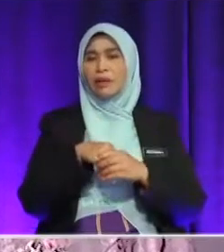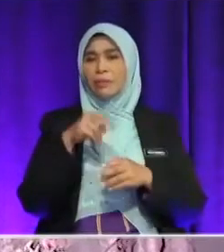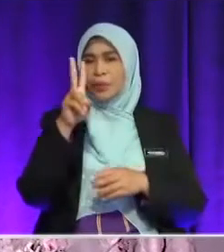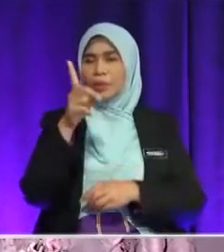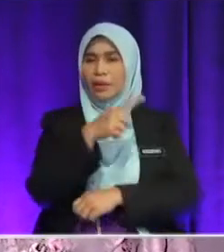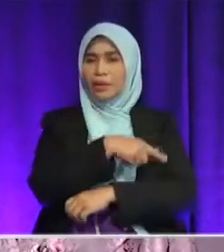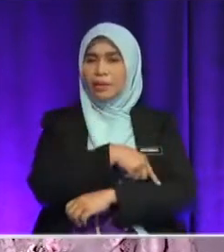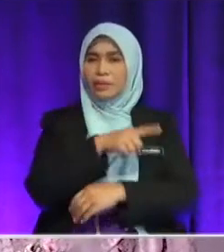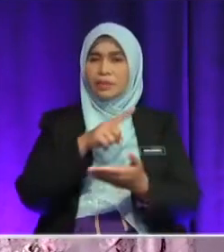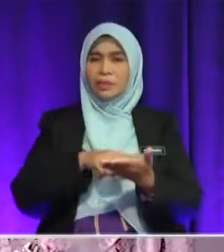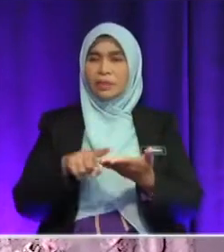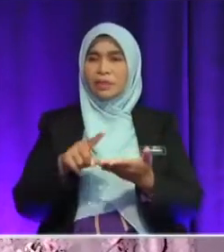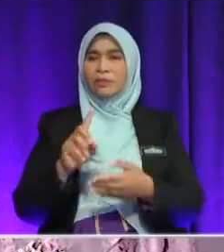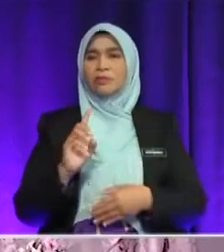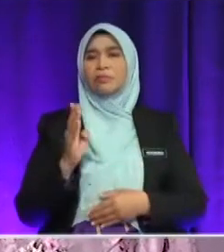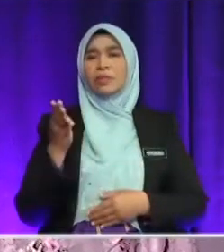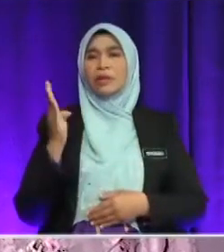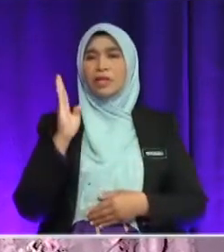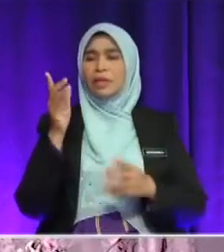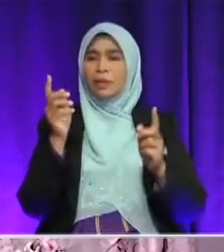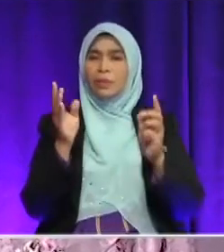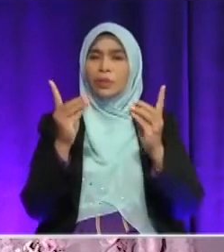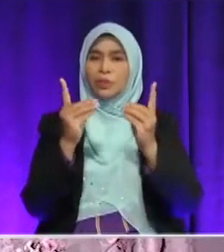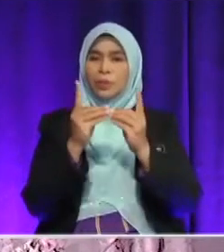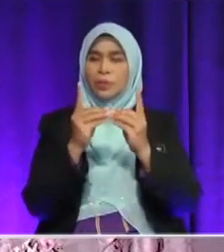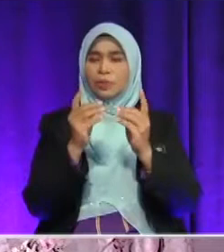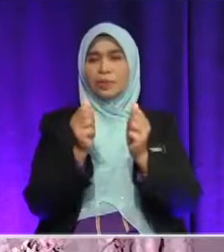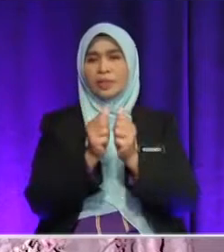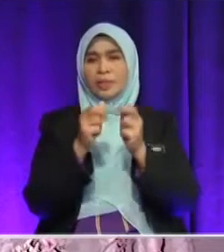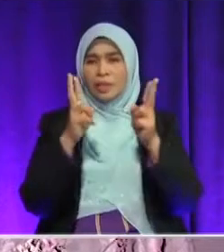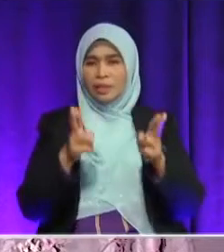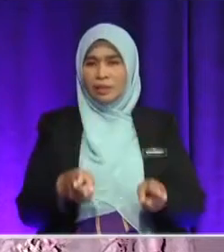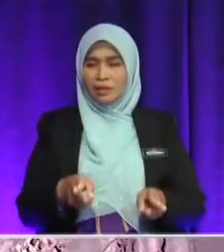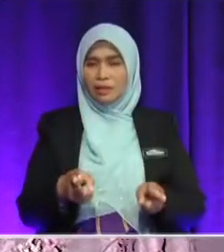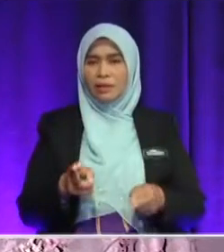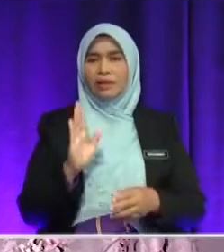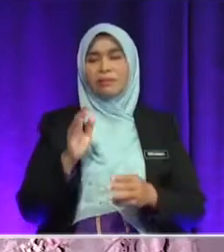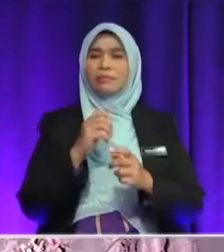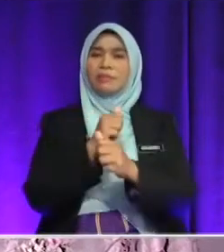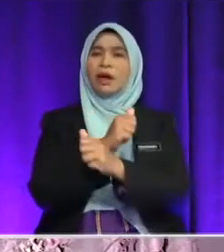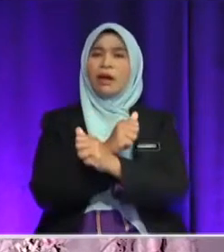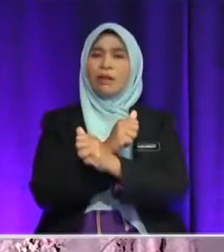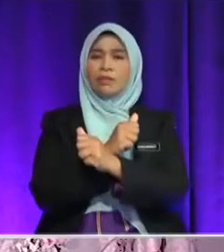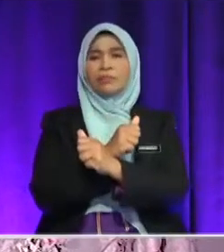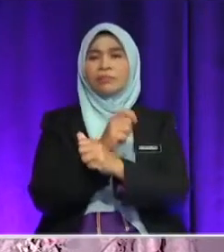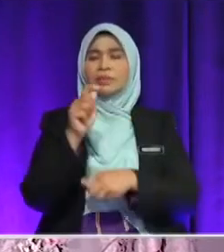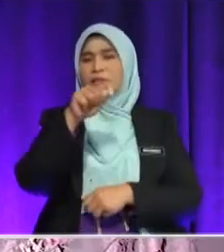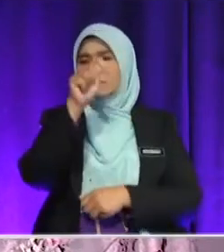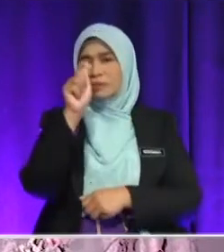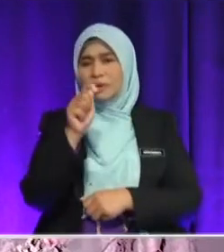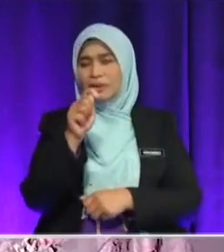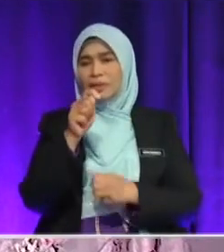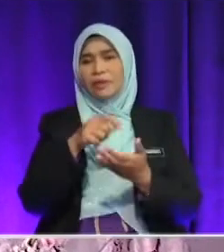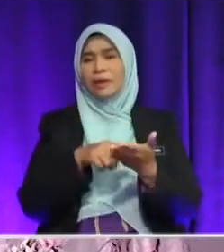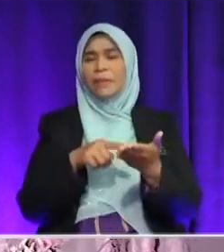bila akan bertemu bra iye dah mendengar aduan Bonjol tidak membenarkan staf ataupun kaki